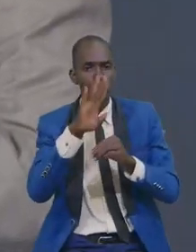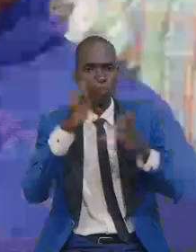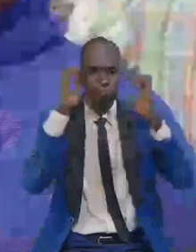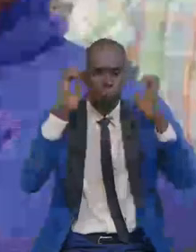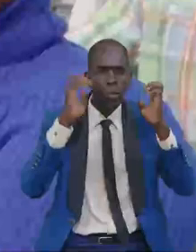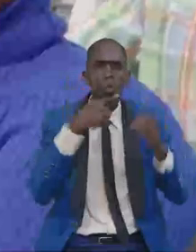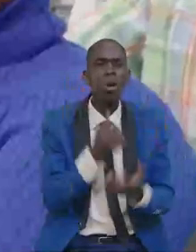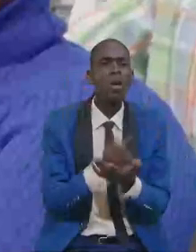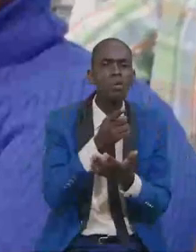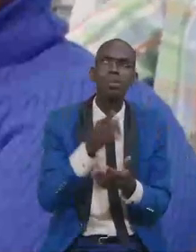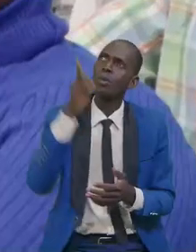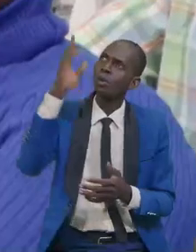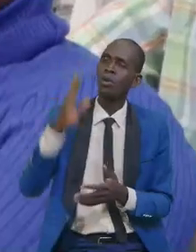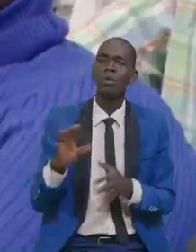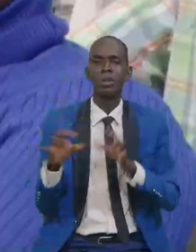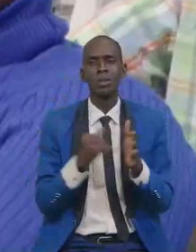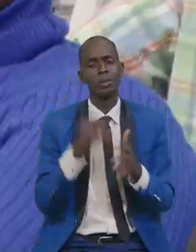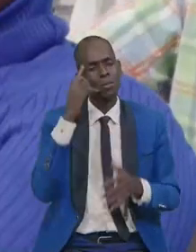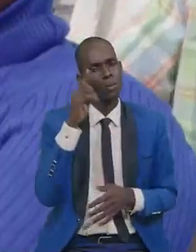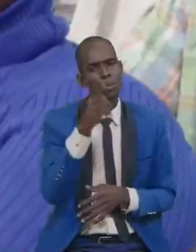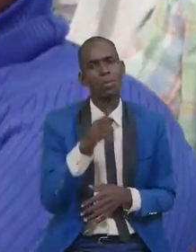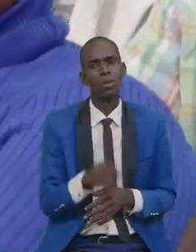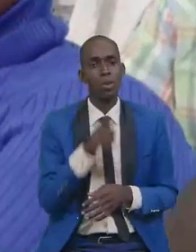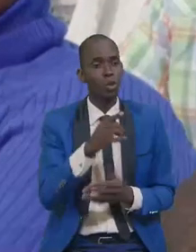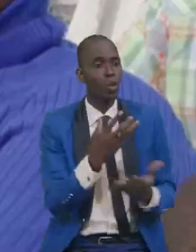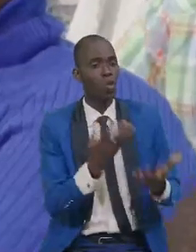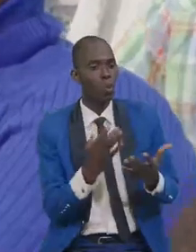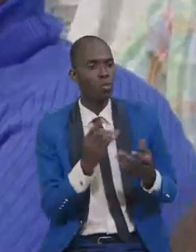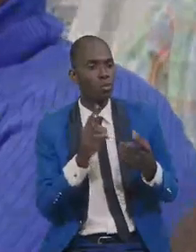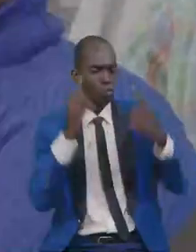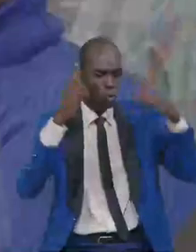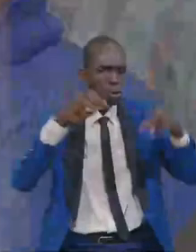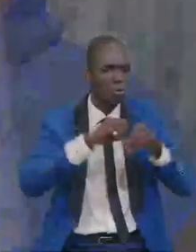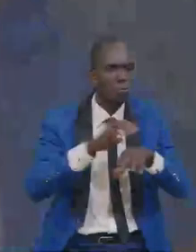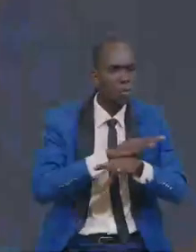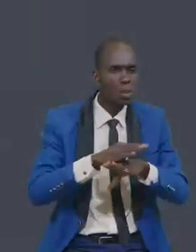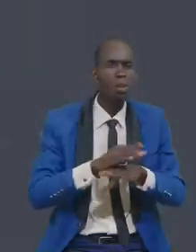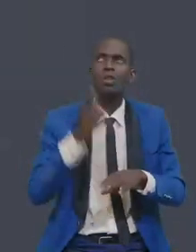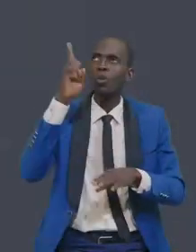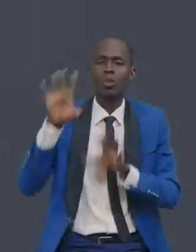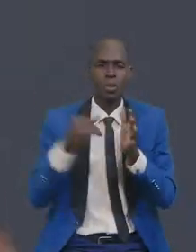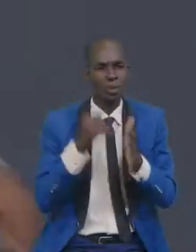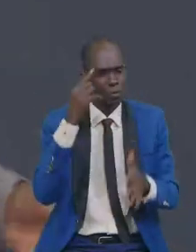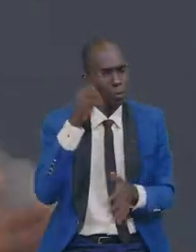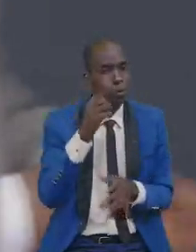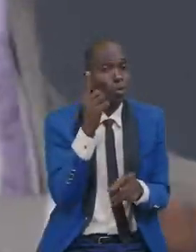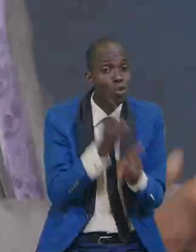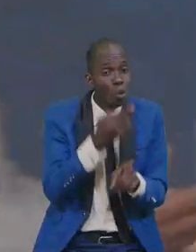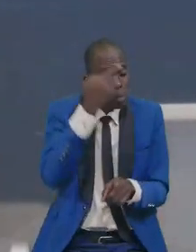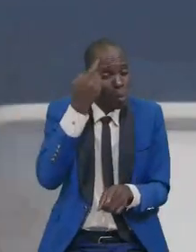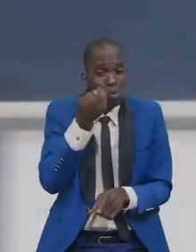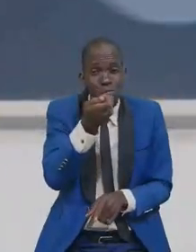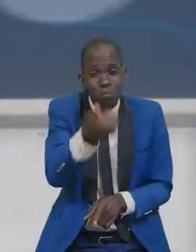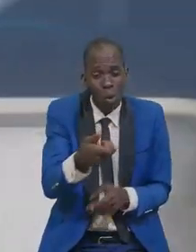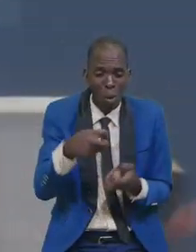vivant. Et tu poursuis quelque chose. C'est Dieu, non? À cause du petit défi qui